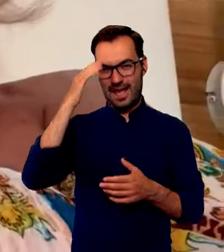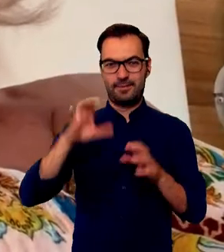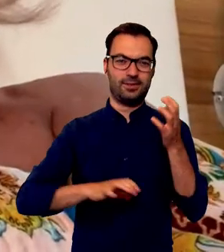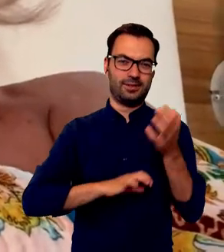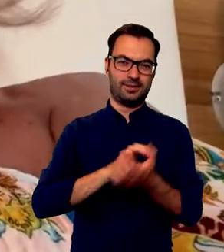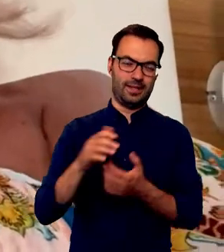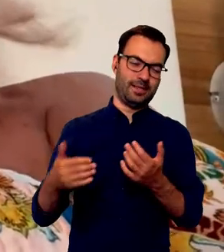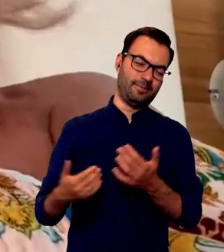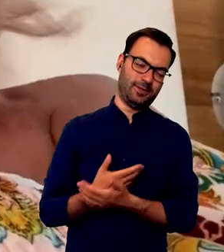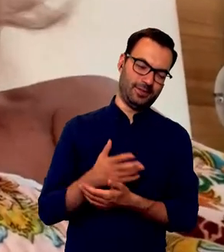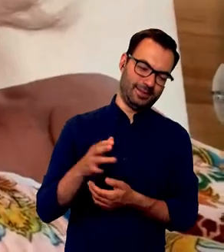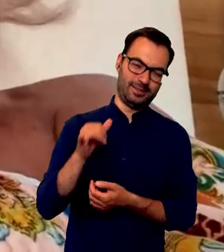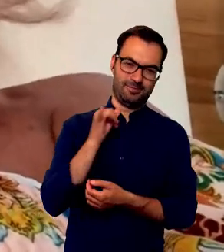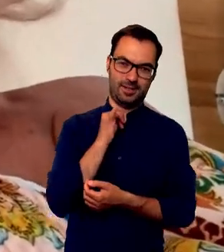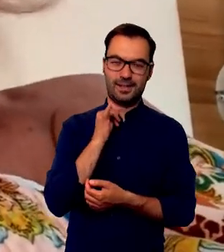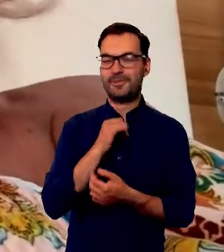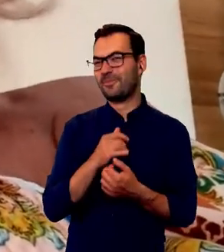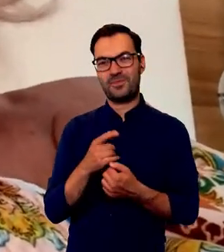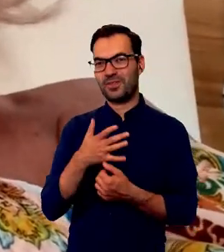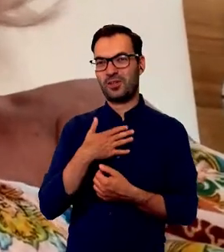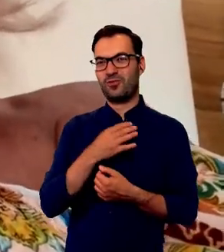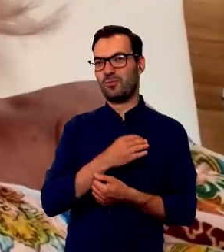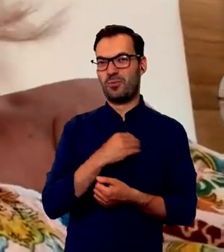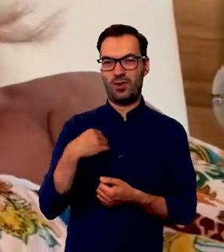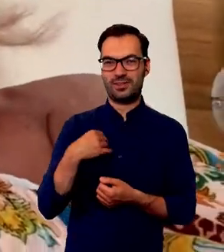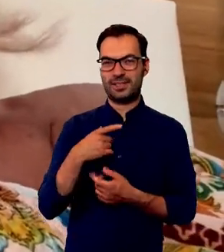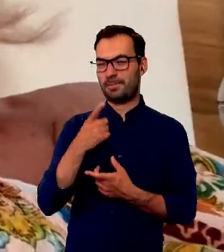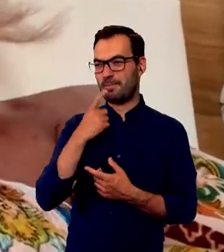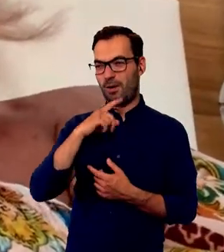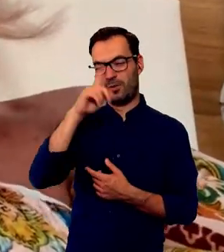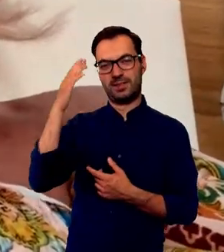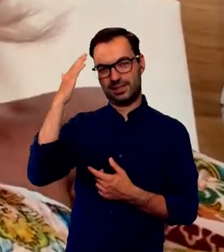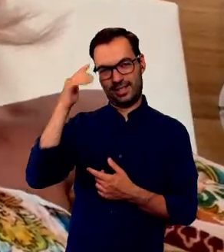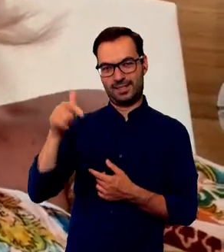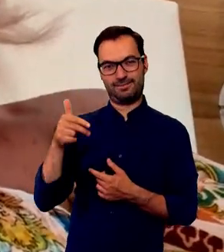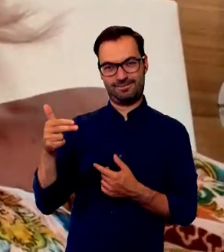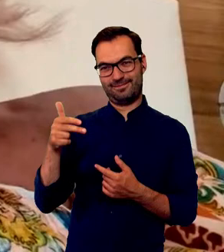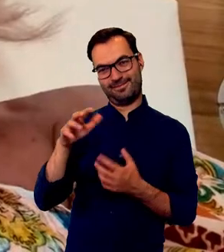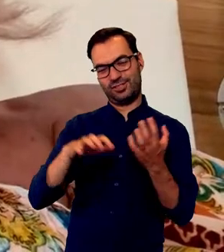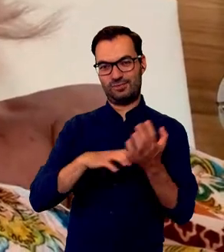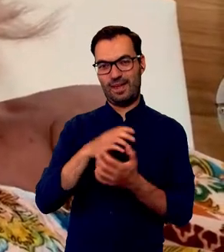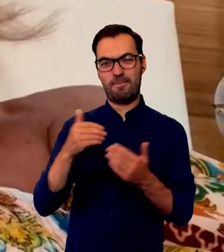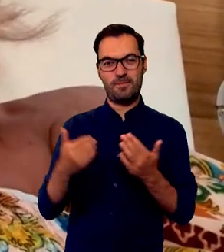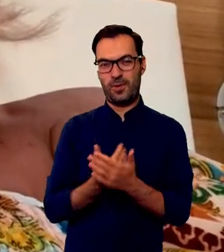mody. Myślę, że w Polsce niewiele osób zna świat mody. Myślę, że